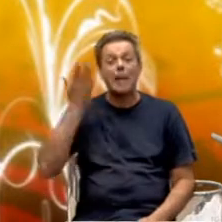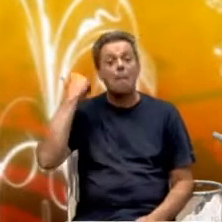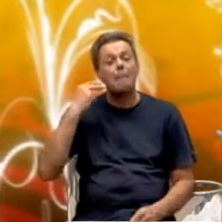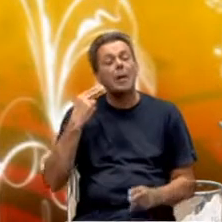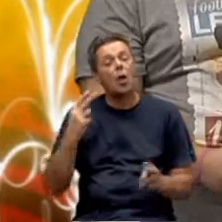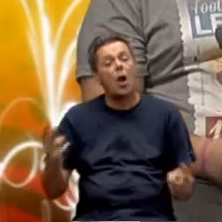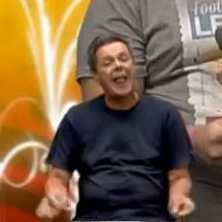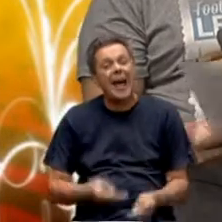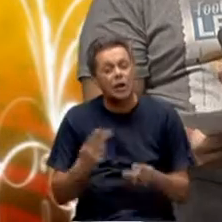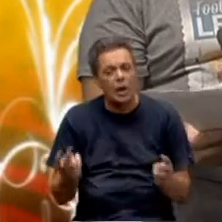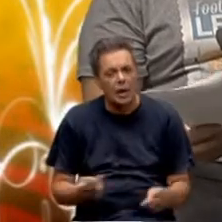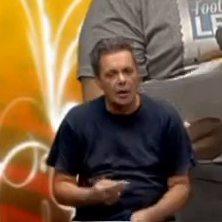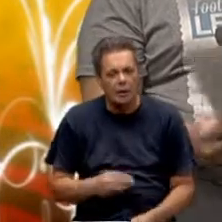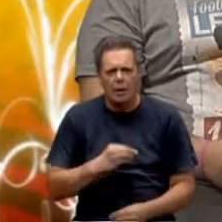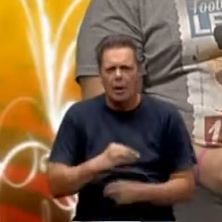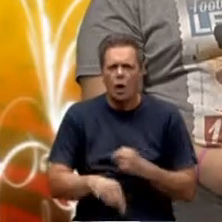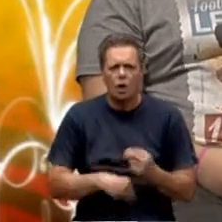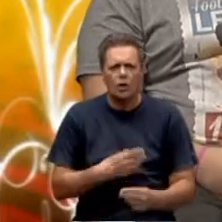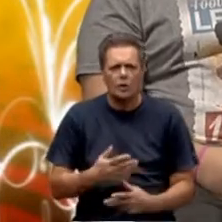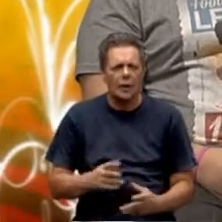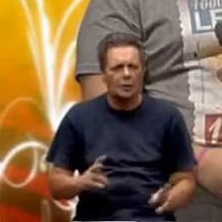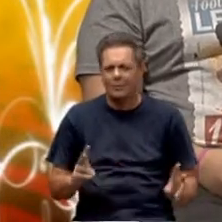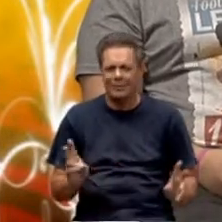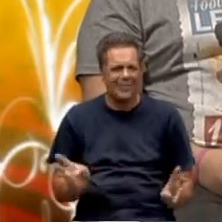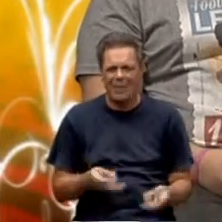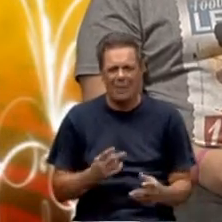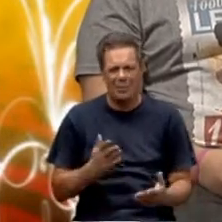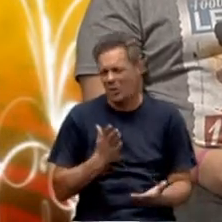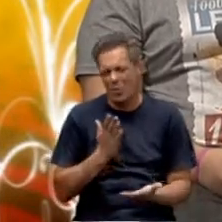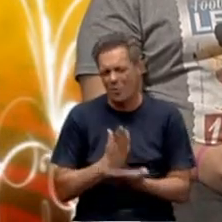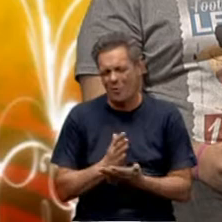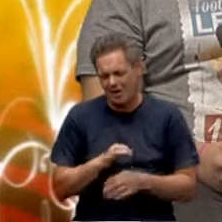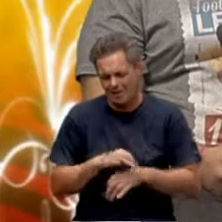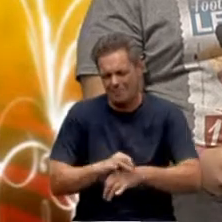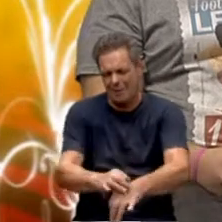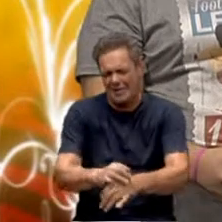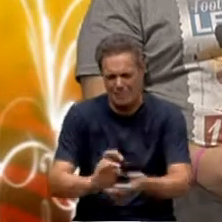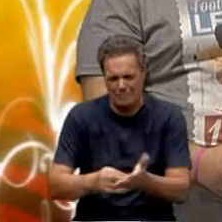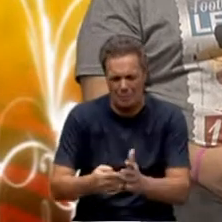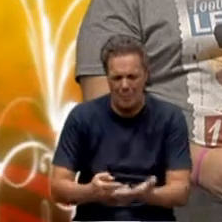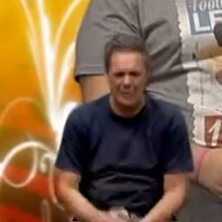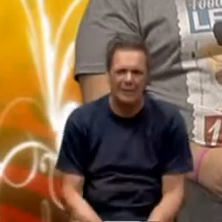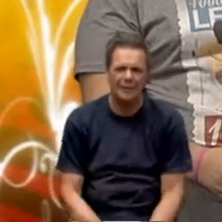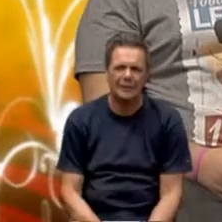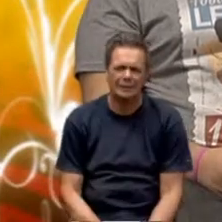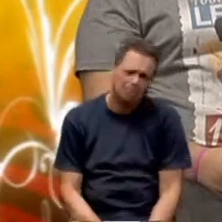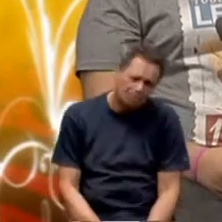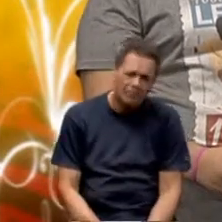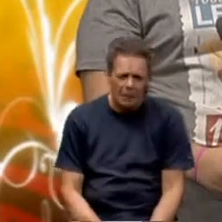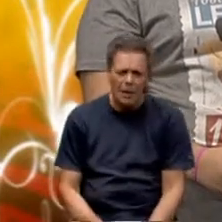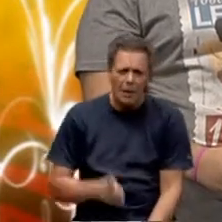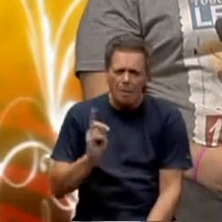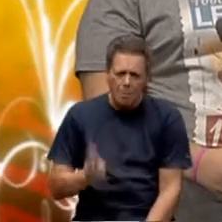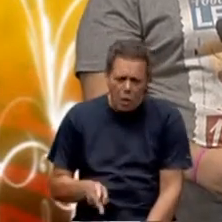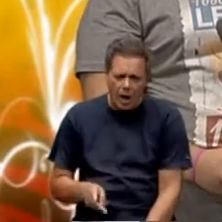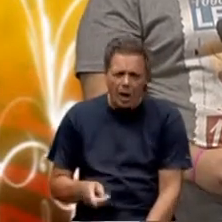ih roditelj svugdje, ne može ih svugdje u stvari roditelj pratiti. Može, ne znate vi kako svojitelj. Može. On će se odreći svega samo